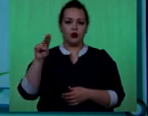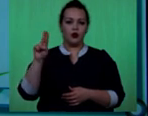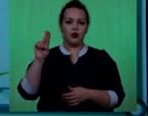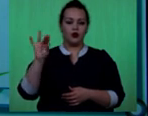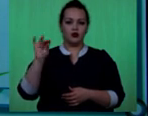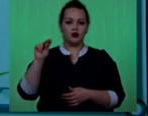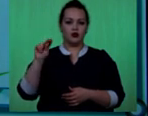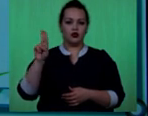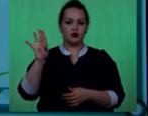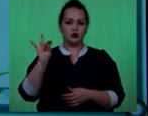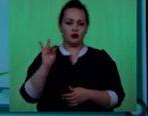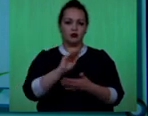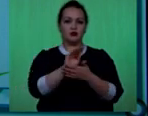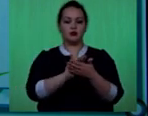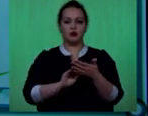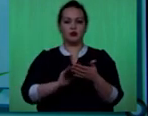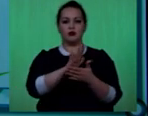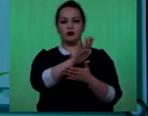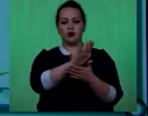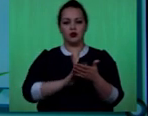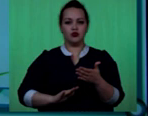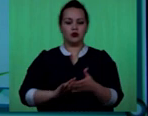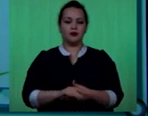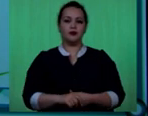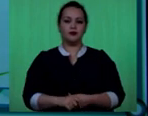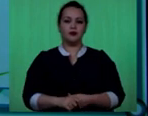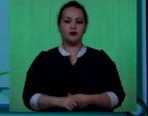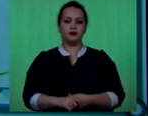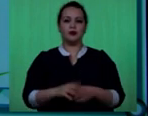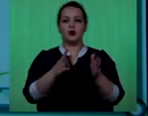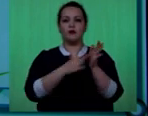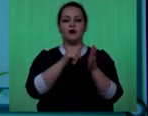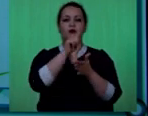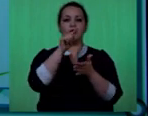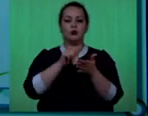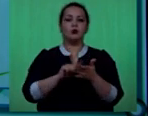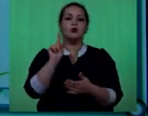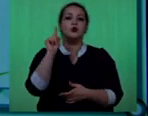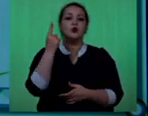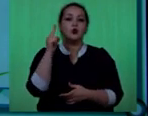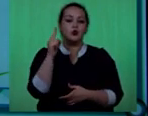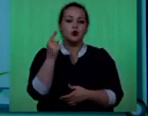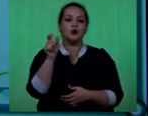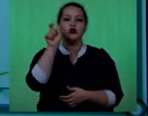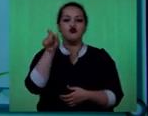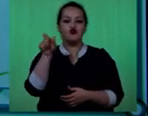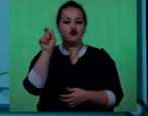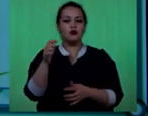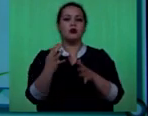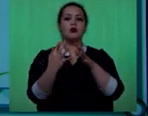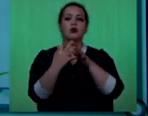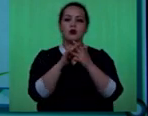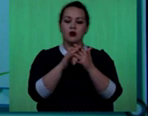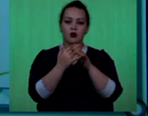записали а мы продолжаем девятый вопрос почему жители деревни не